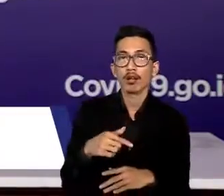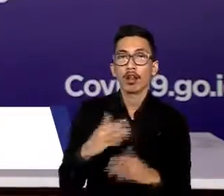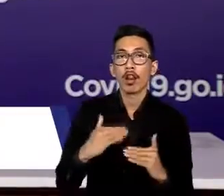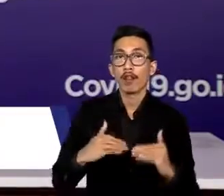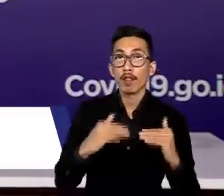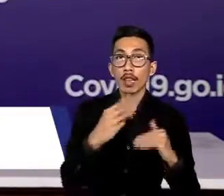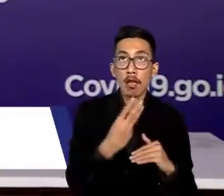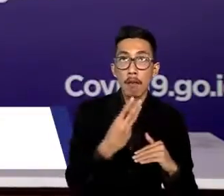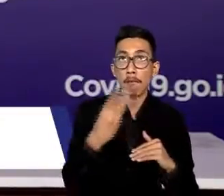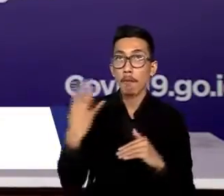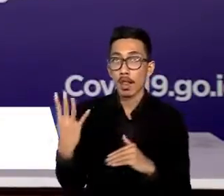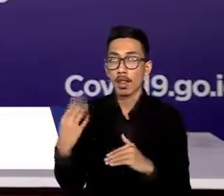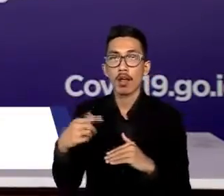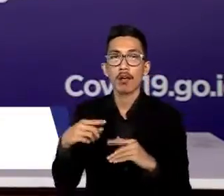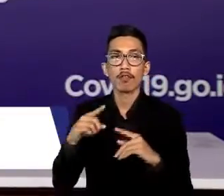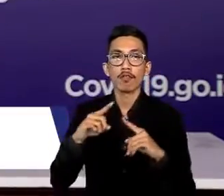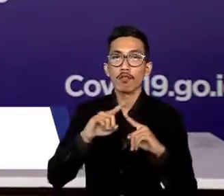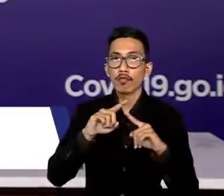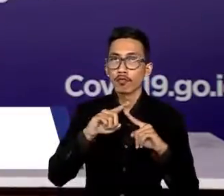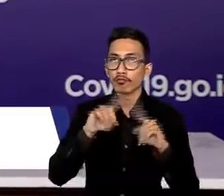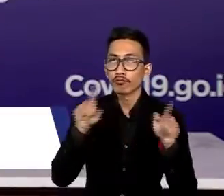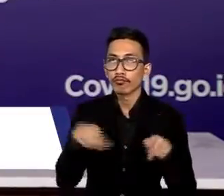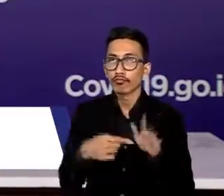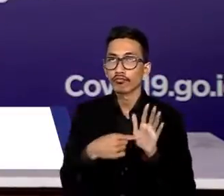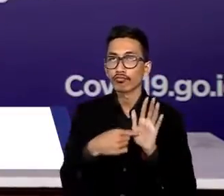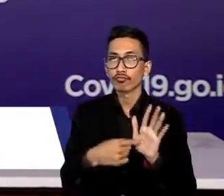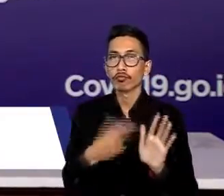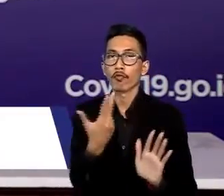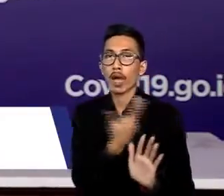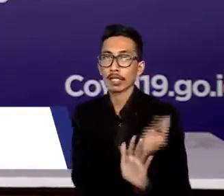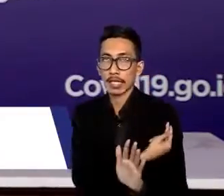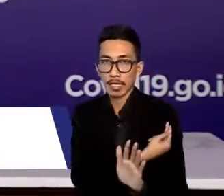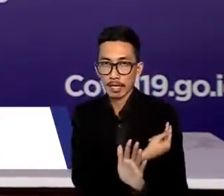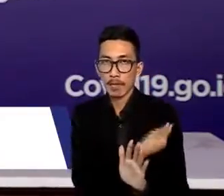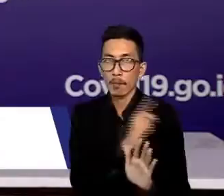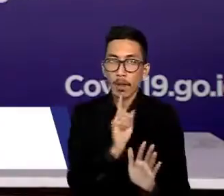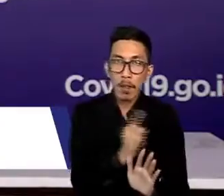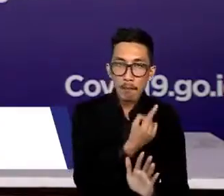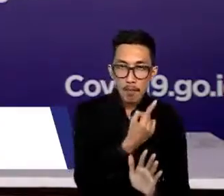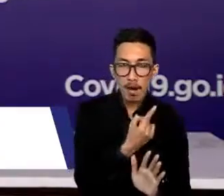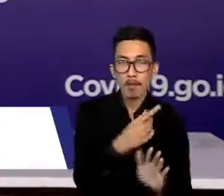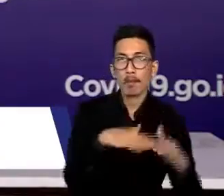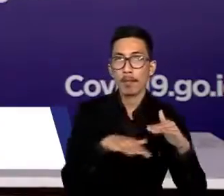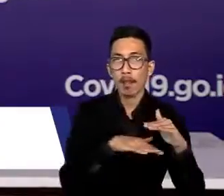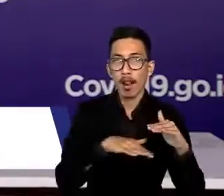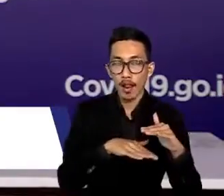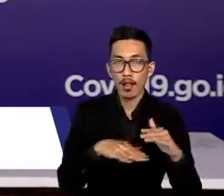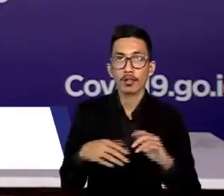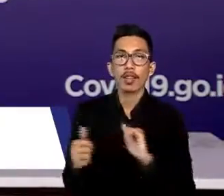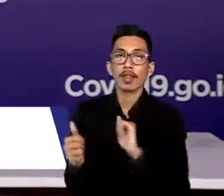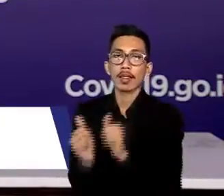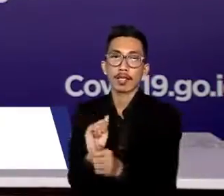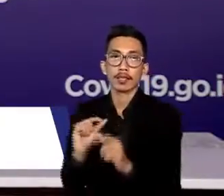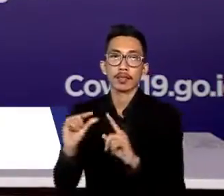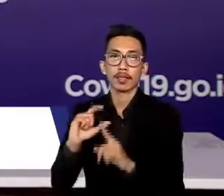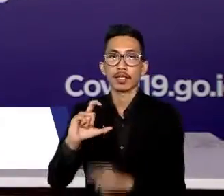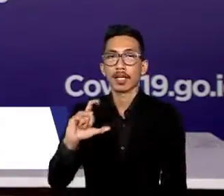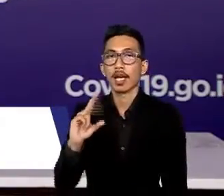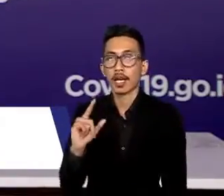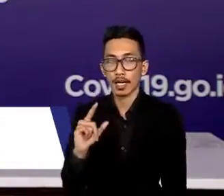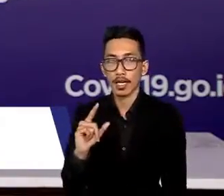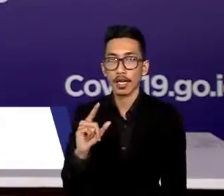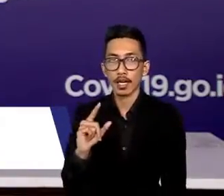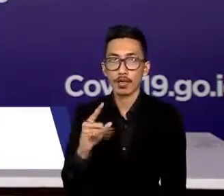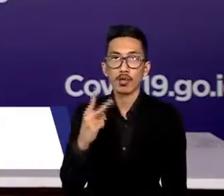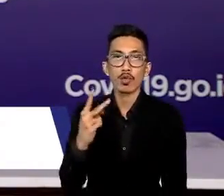menunjukkan kartu vaksin minimal dosis pertama dan hasil negatif tes PCR maksimum dua kali